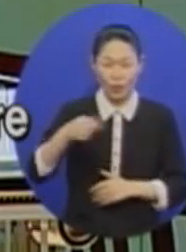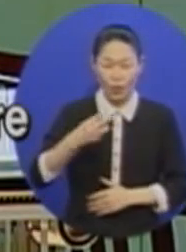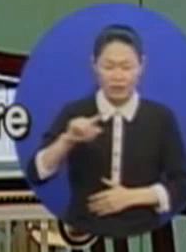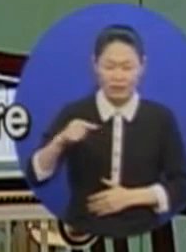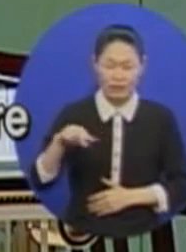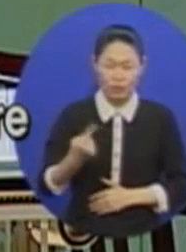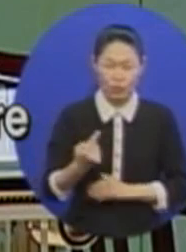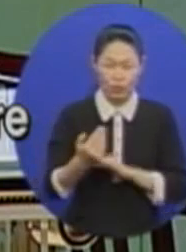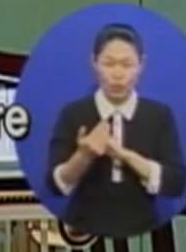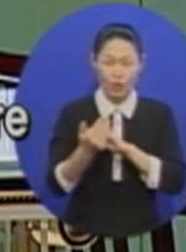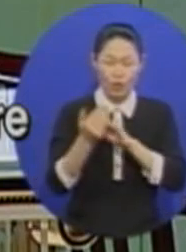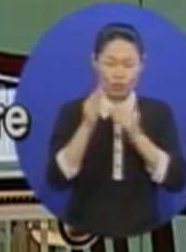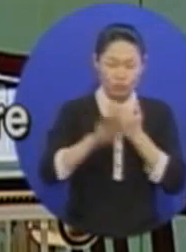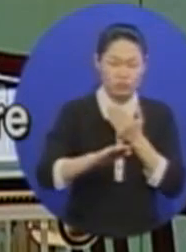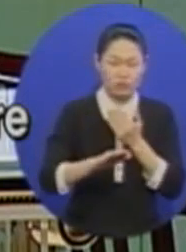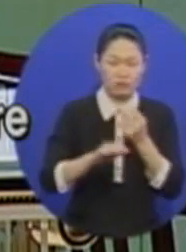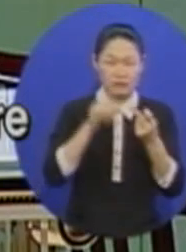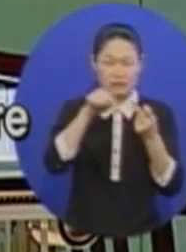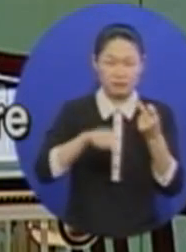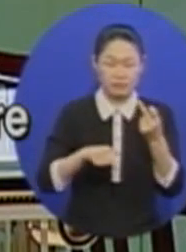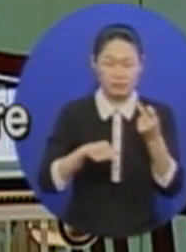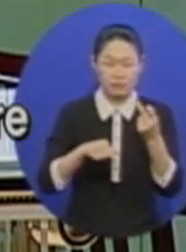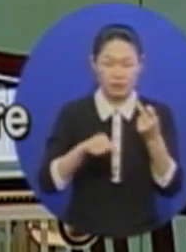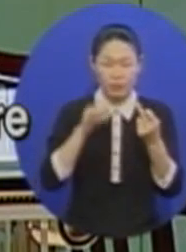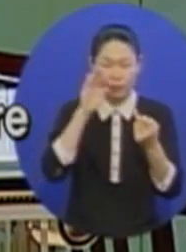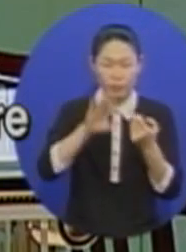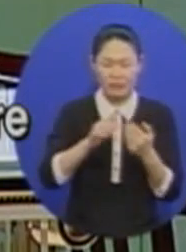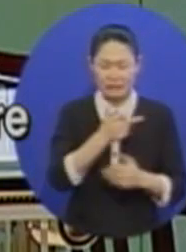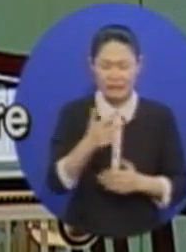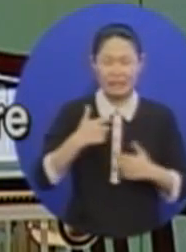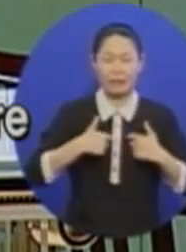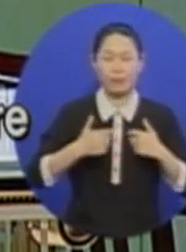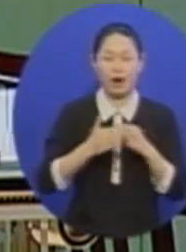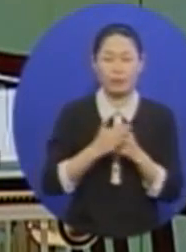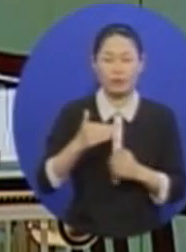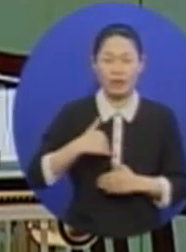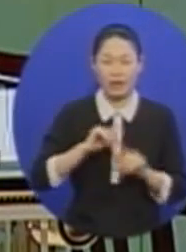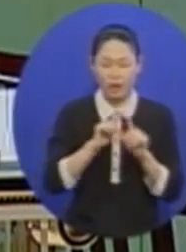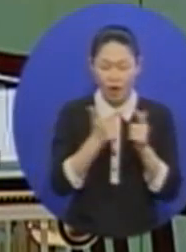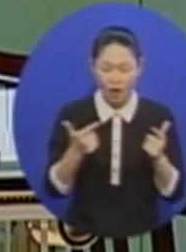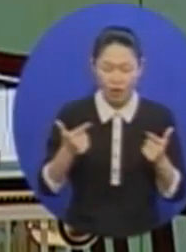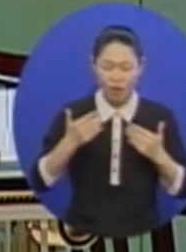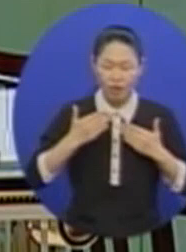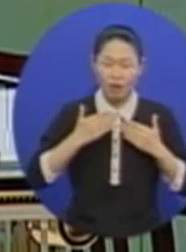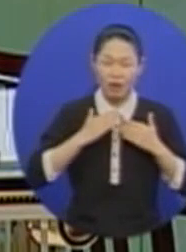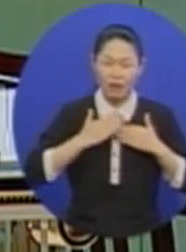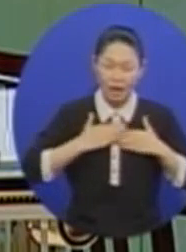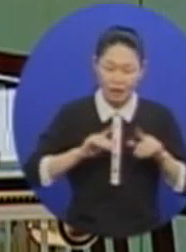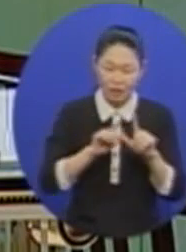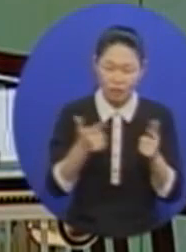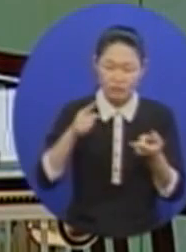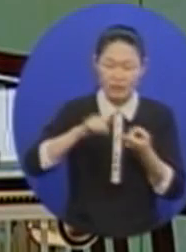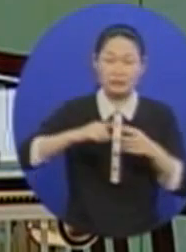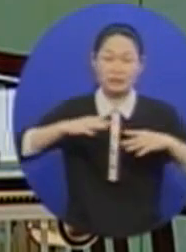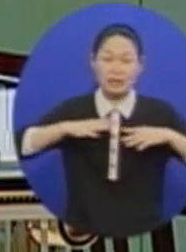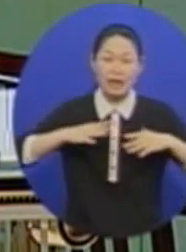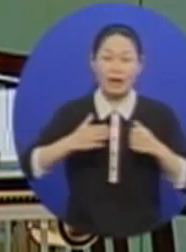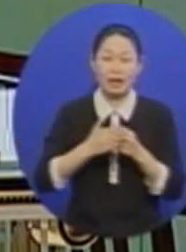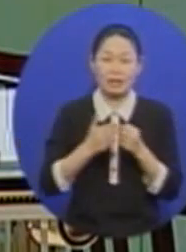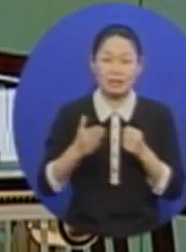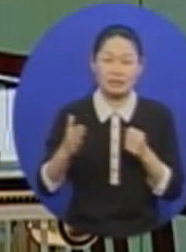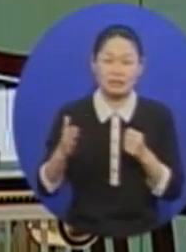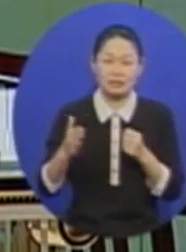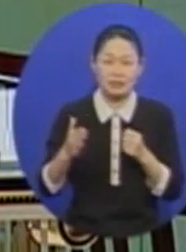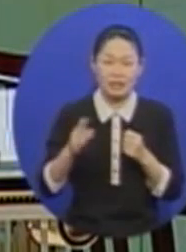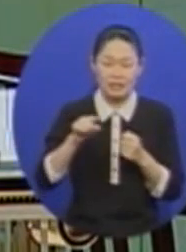9절 하반 절에 보면 크게 기뻐 하므로 나의 여러 약한 것들에 대하여 자랑 아니니 이는